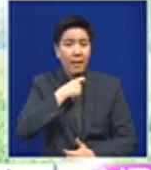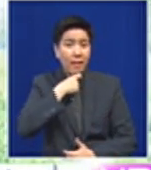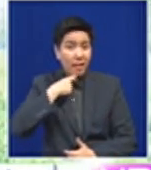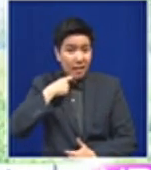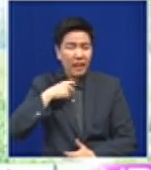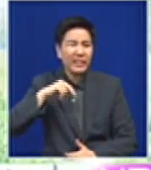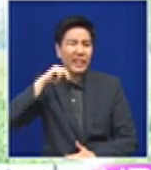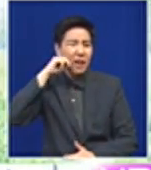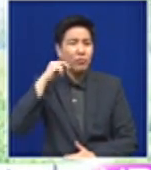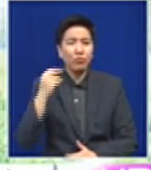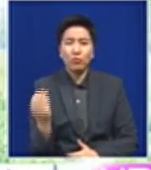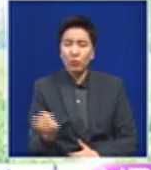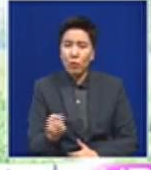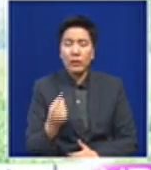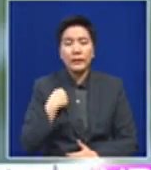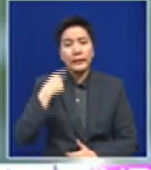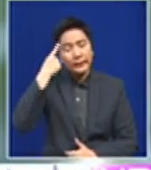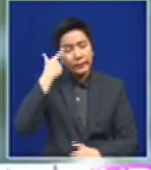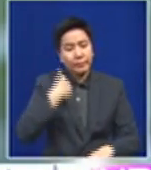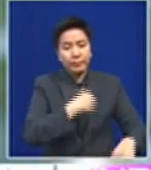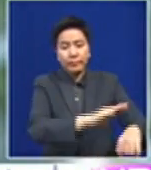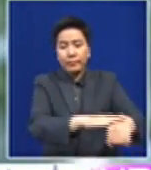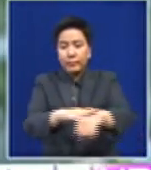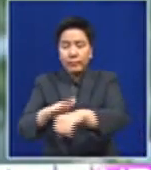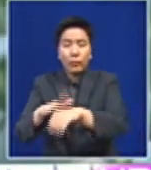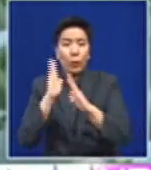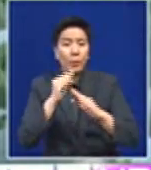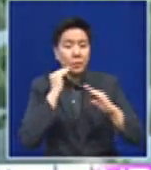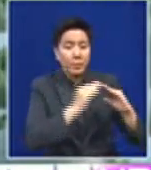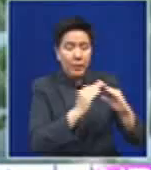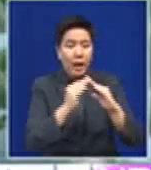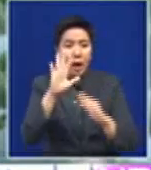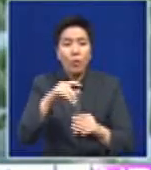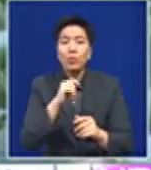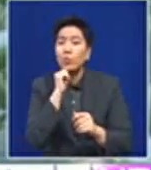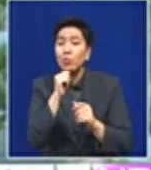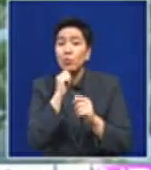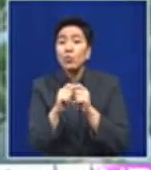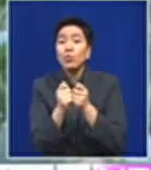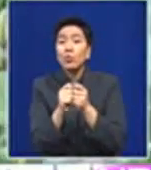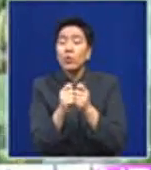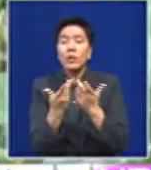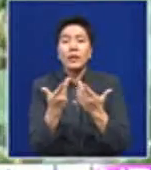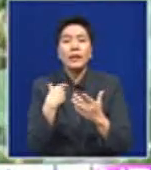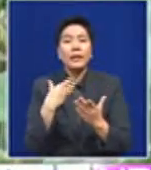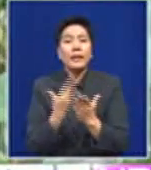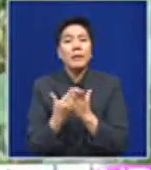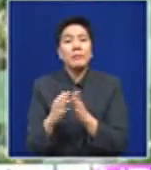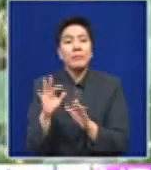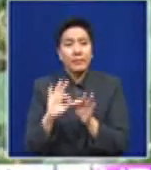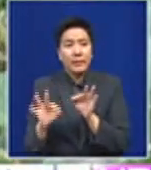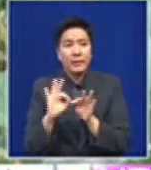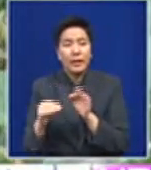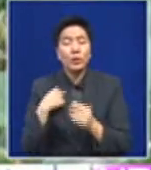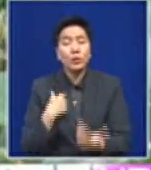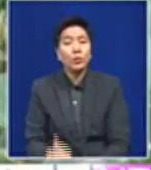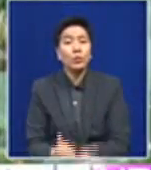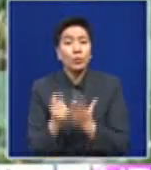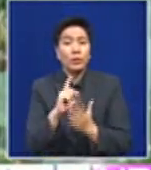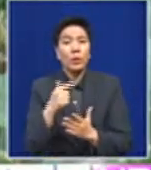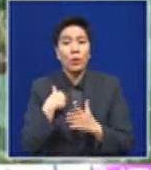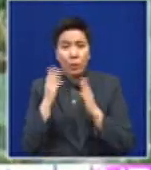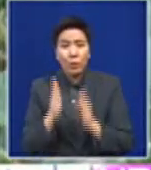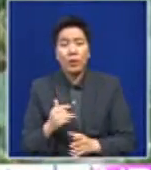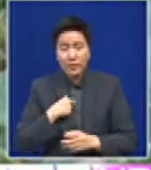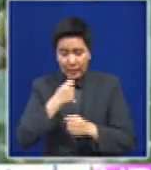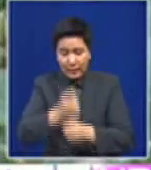ในเขื่อนมีน้อยก็เลยจึงชวนชาวบ้านได้หันมาปลูกถั่วซึ่งเป็นการลดต้นทุนโดยหน่วยงาน